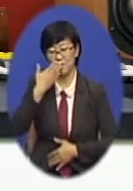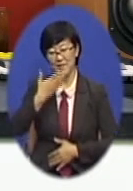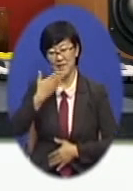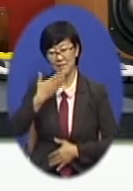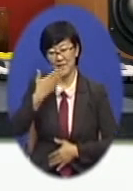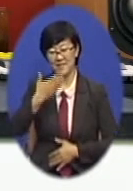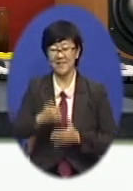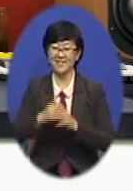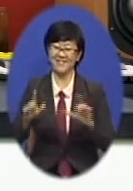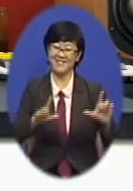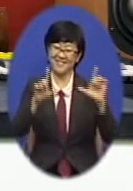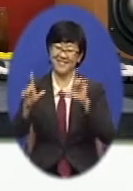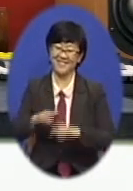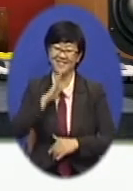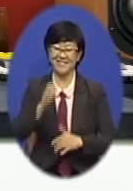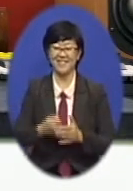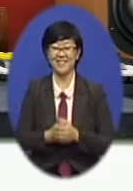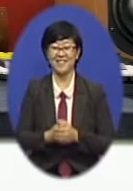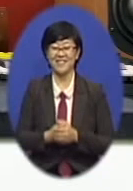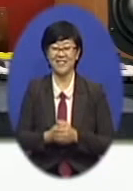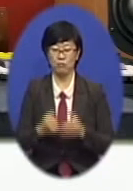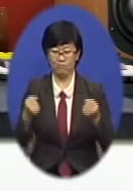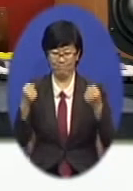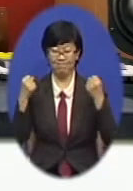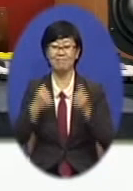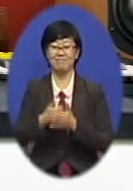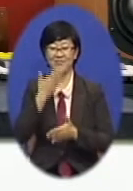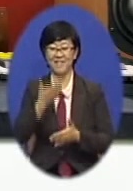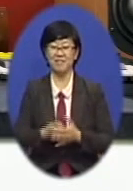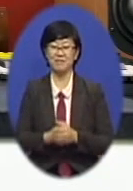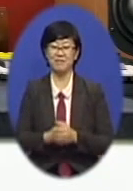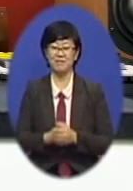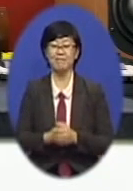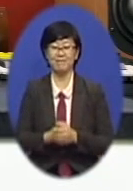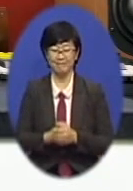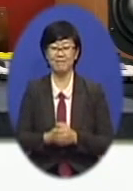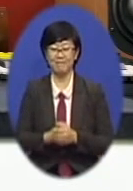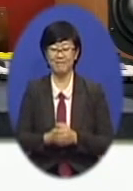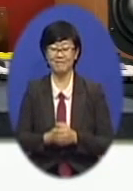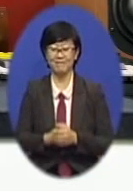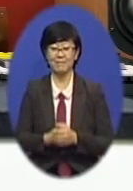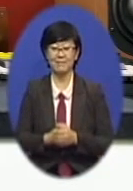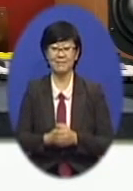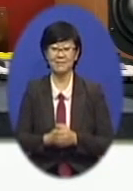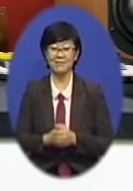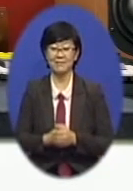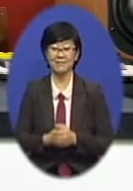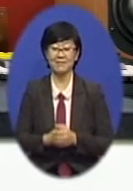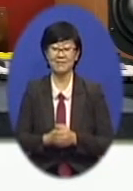얼마든지 혼자서 살아요. 그냥 시시 거기 가지. 그래서 우리 왔지. 어머님은